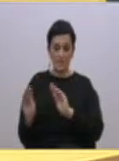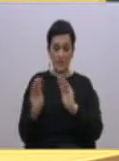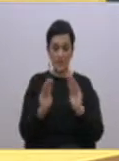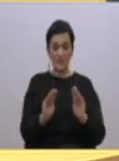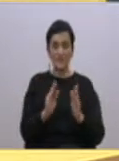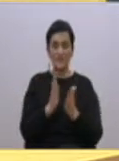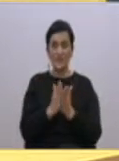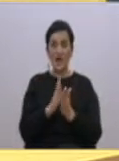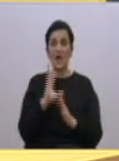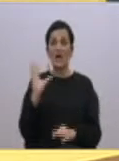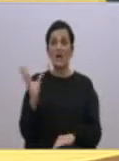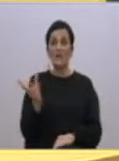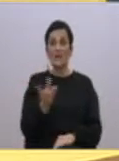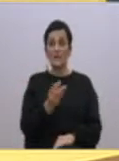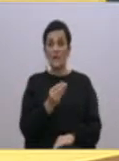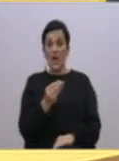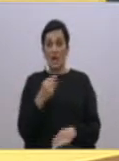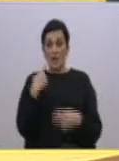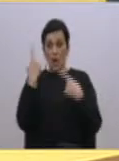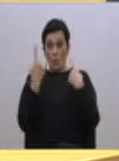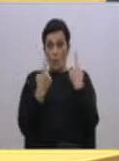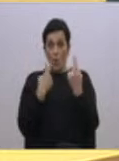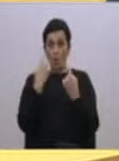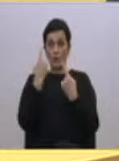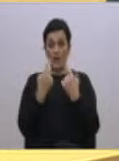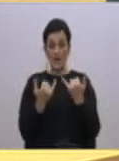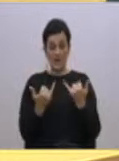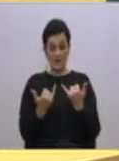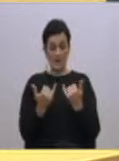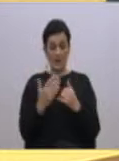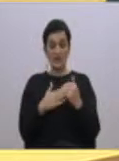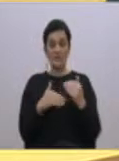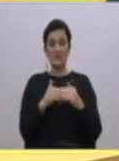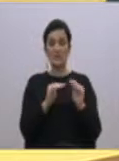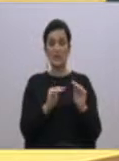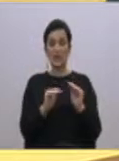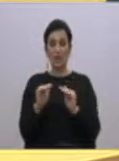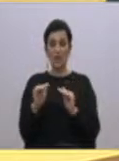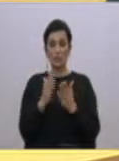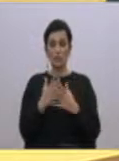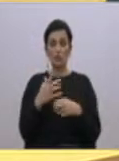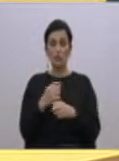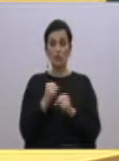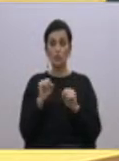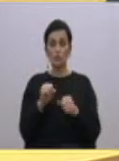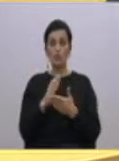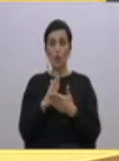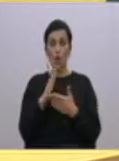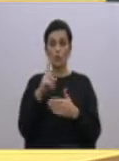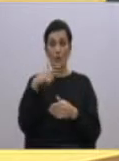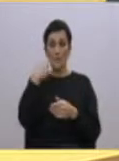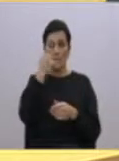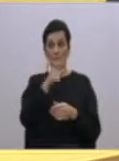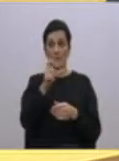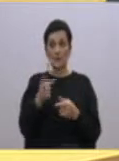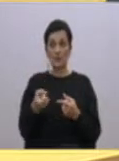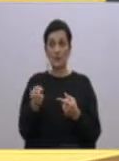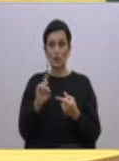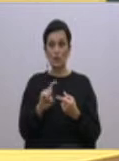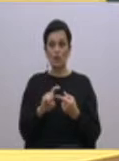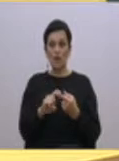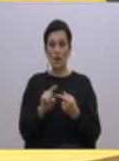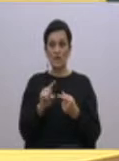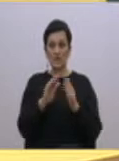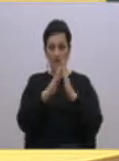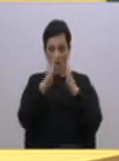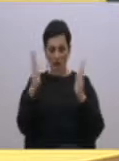და ყველა მონაცემი, რომელიც დღეს ხელმისაწვდომია შეზღუდული შესაძლებლობის მქონე პირთა შესახებ,